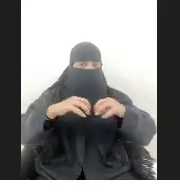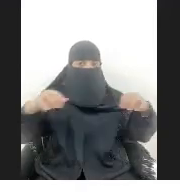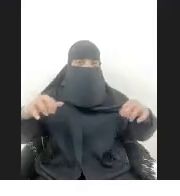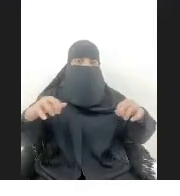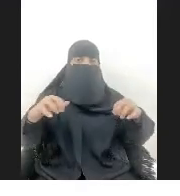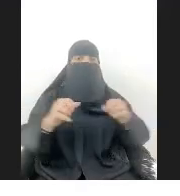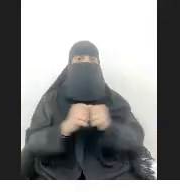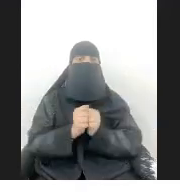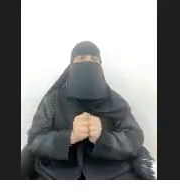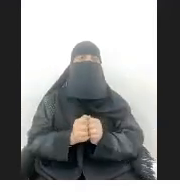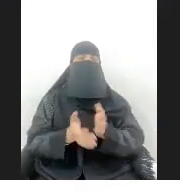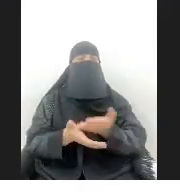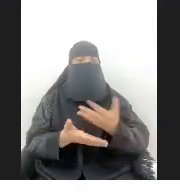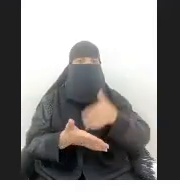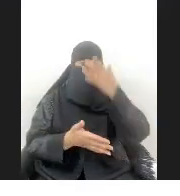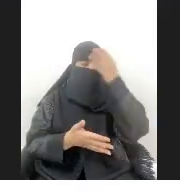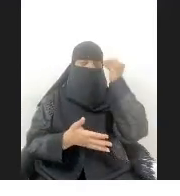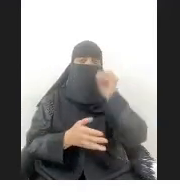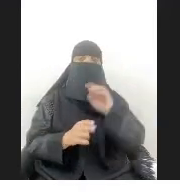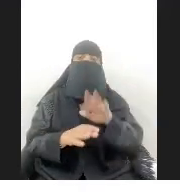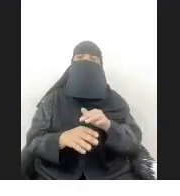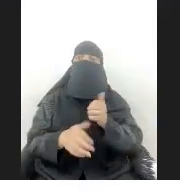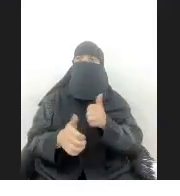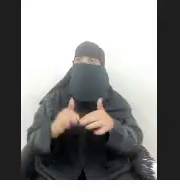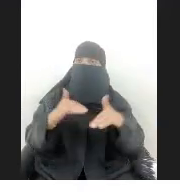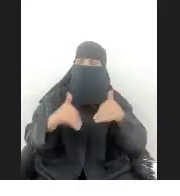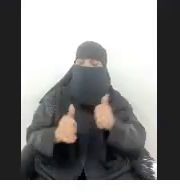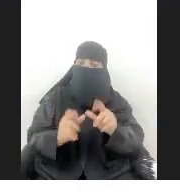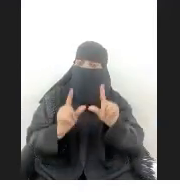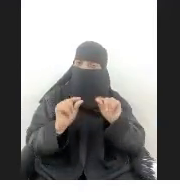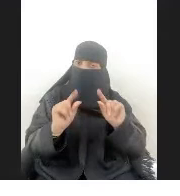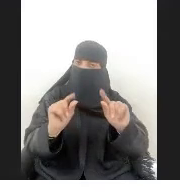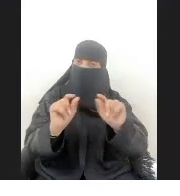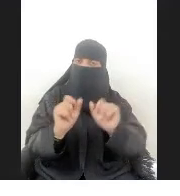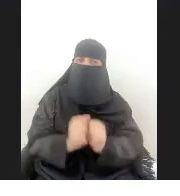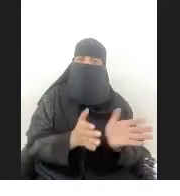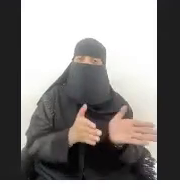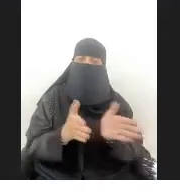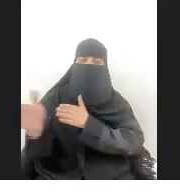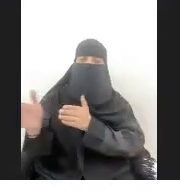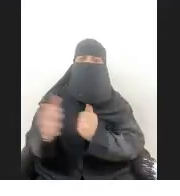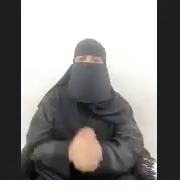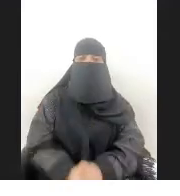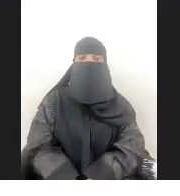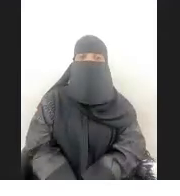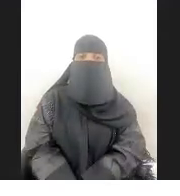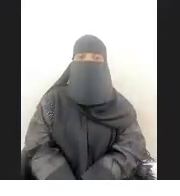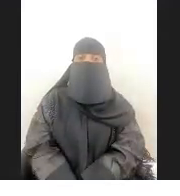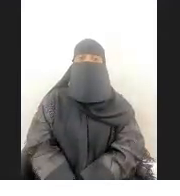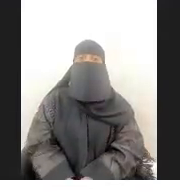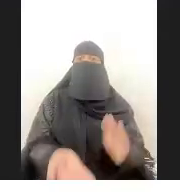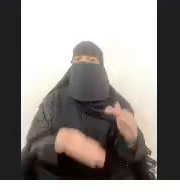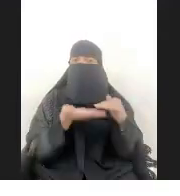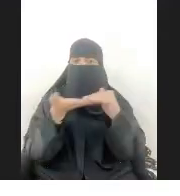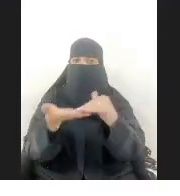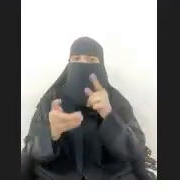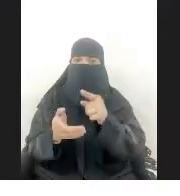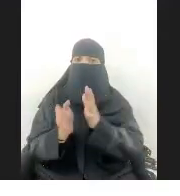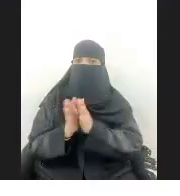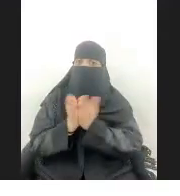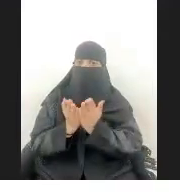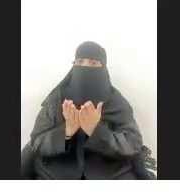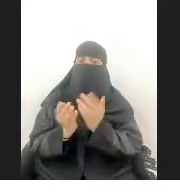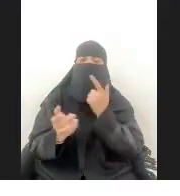وتقديمها للمتعلم بطريقة جيدة، وبالتالي تسليمها للمتعلمين. يسهم في جعل المواد التعليمية سهلة الفهم ولا